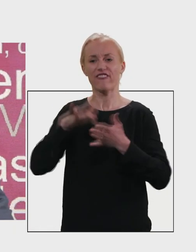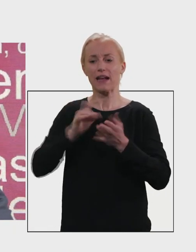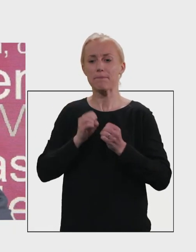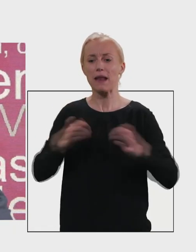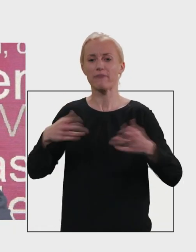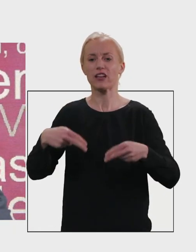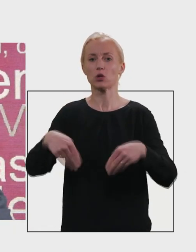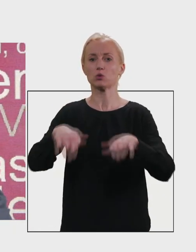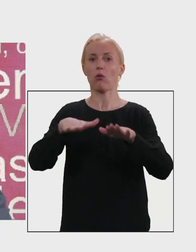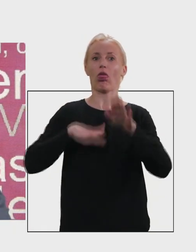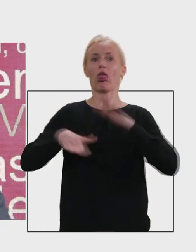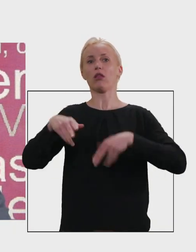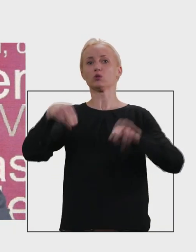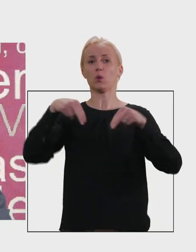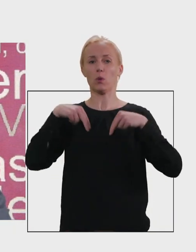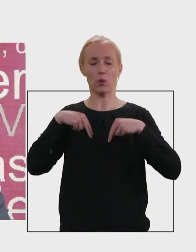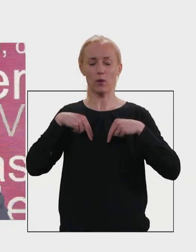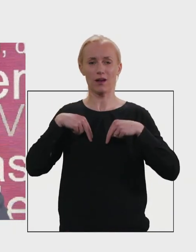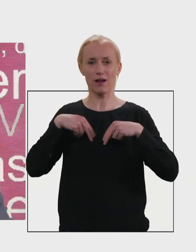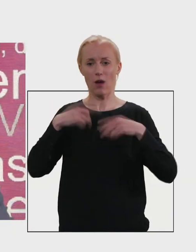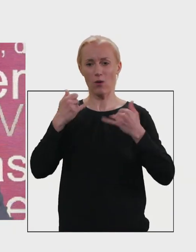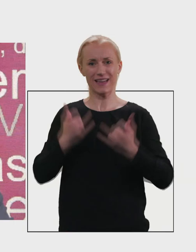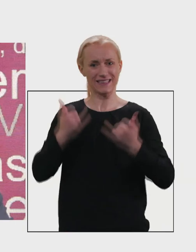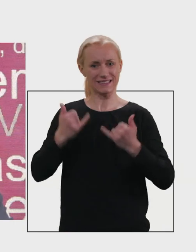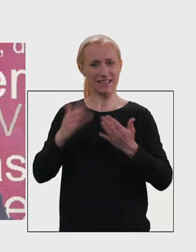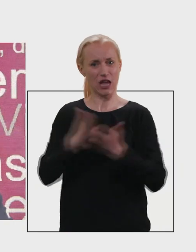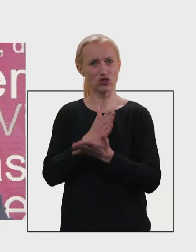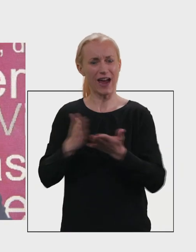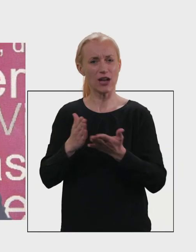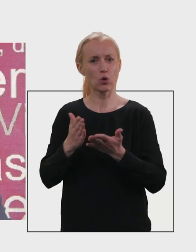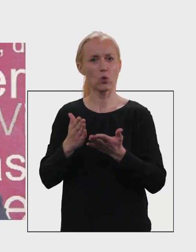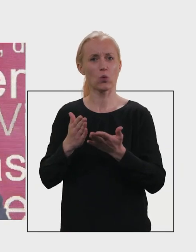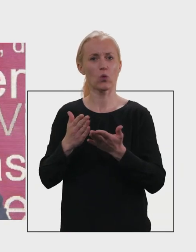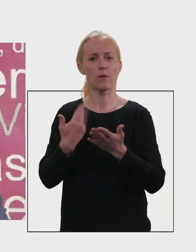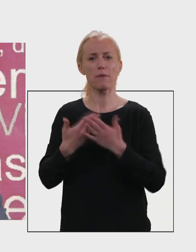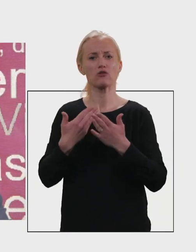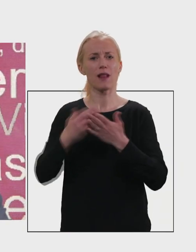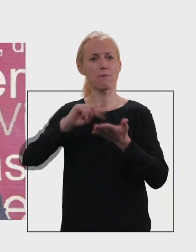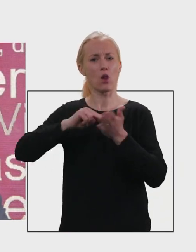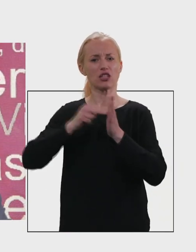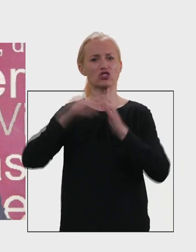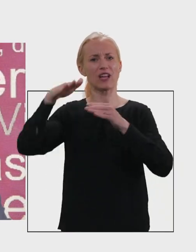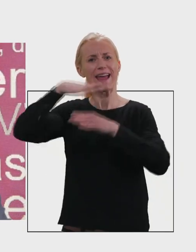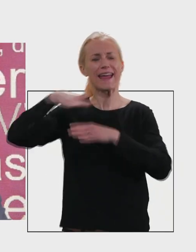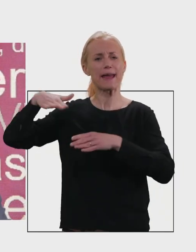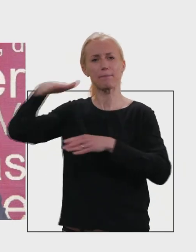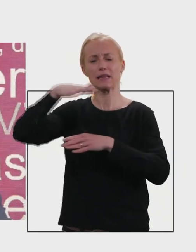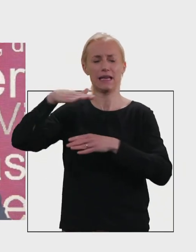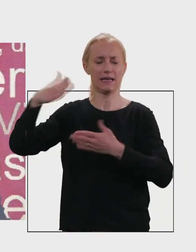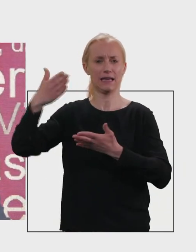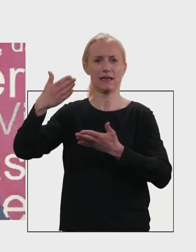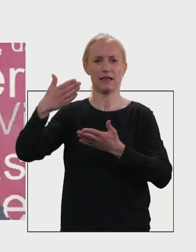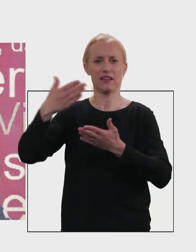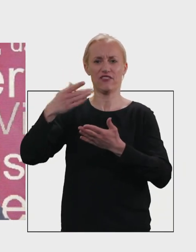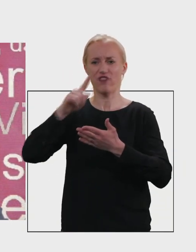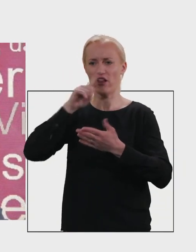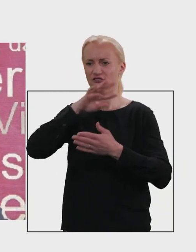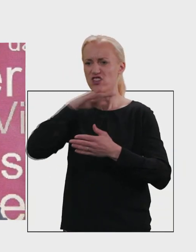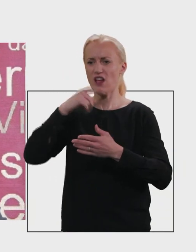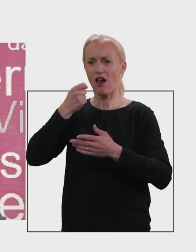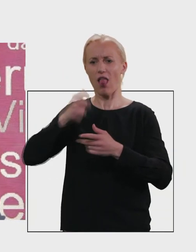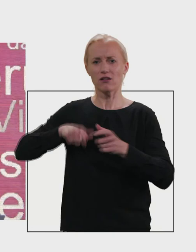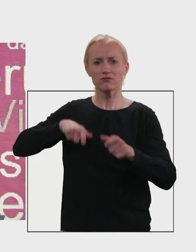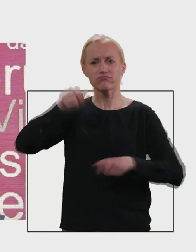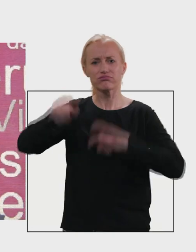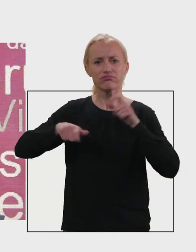jetzt in der Pandemie die Entscheidungen, die getroffen werden, beispielsweise auch auf politischer Ebene, also wenn es darum geht, sehr viel Geld in die Hand zu nehmen